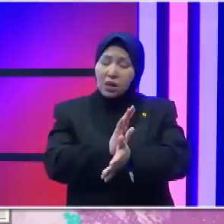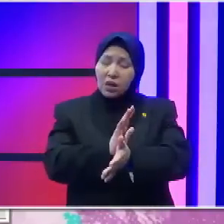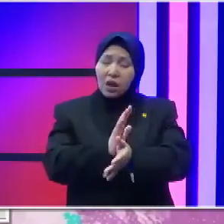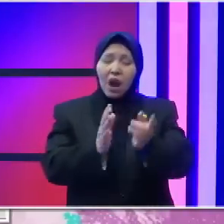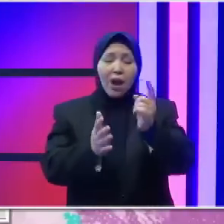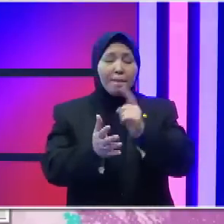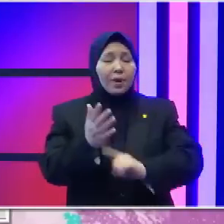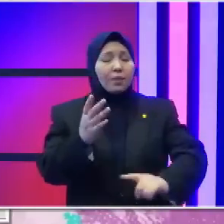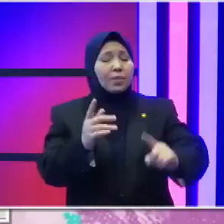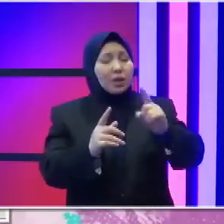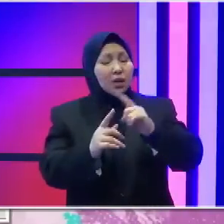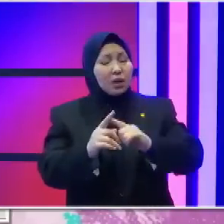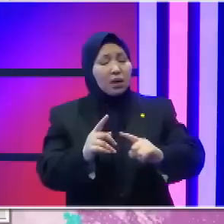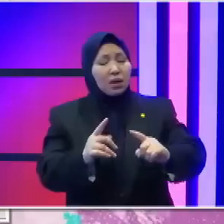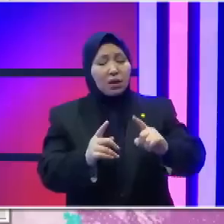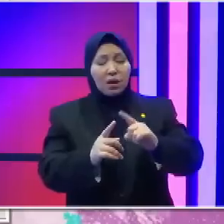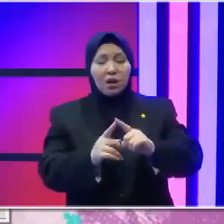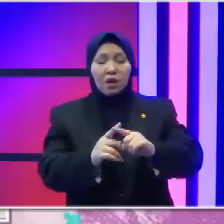فلما